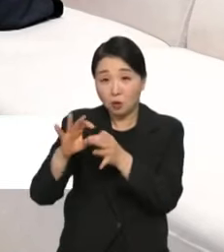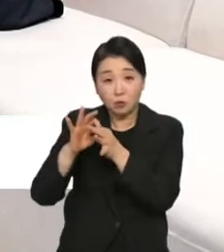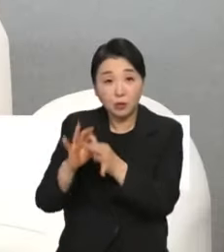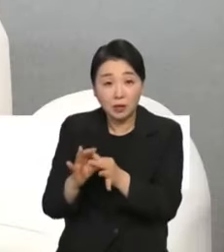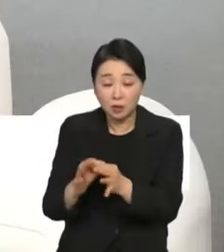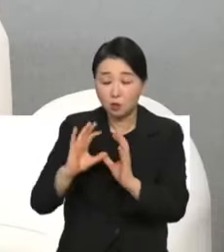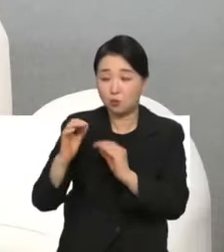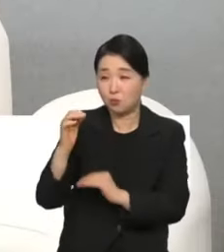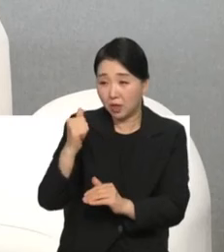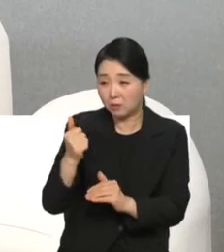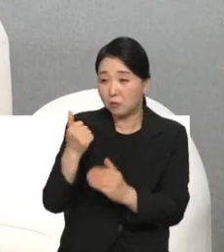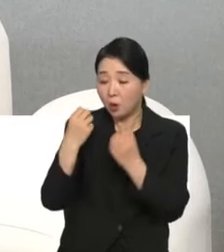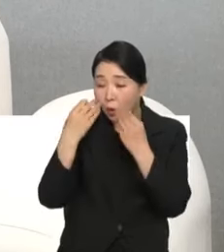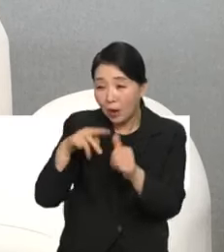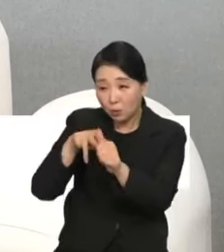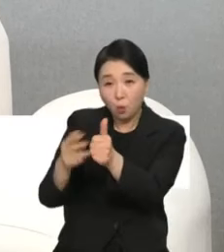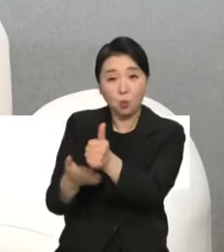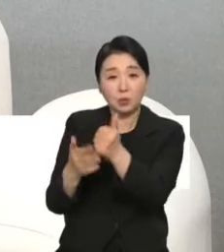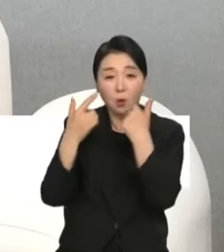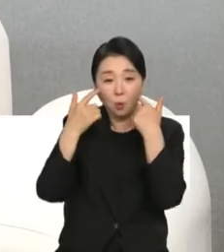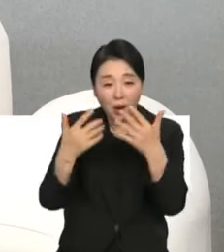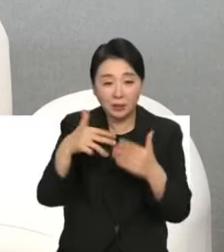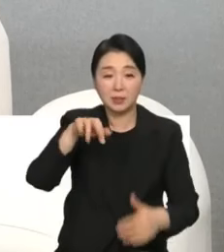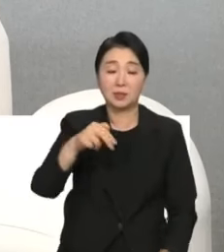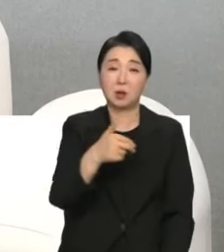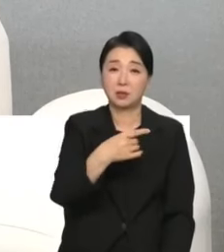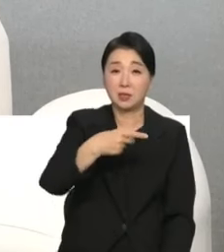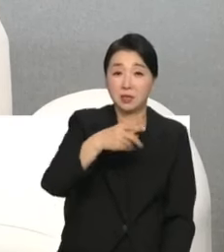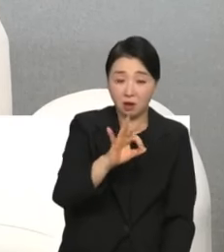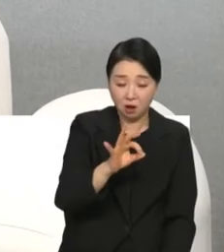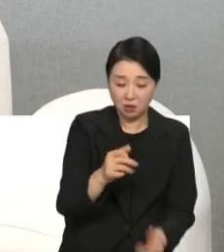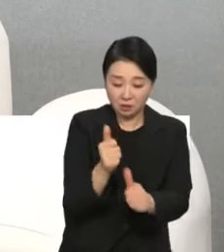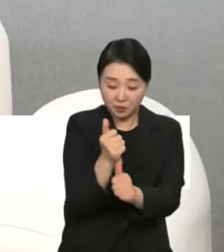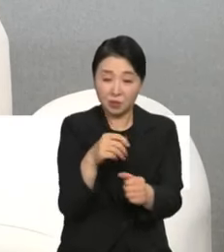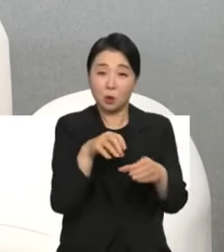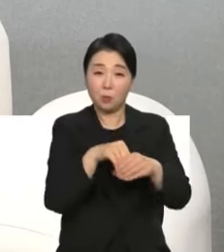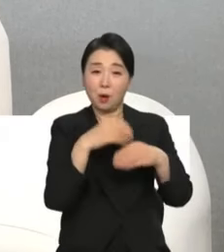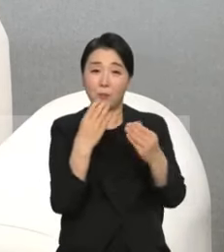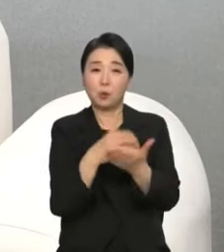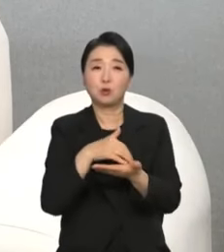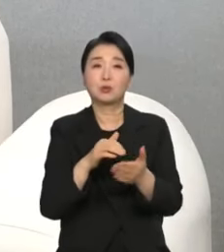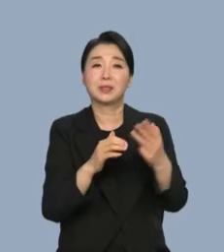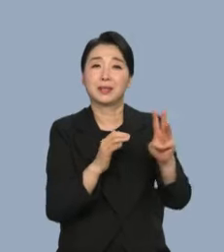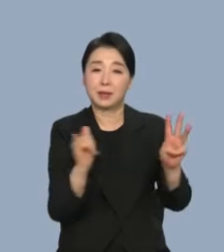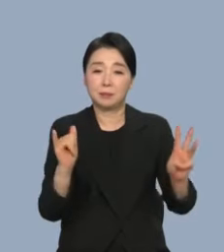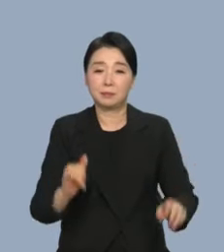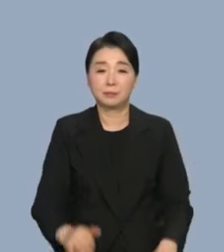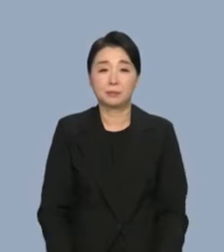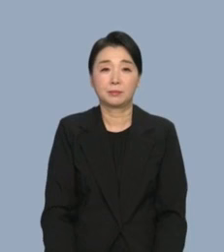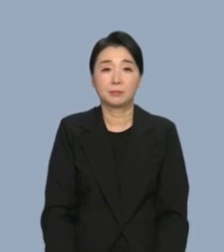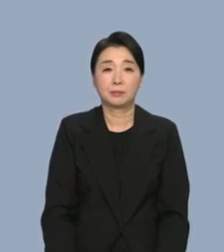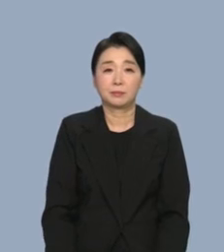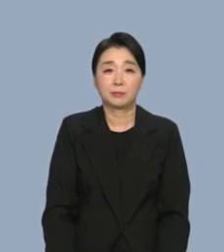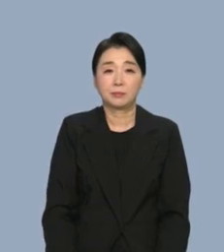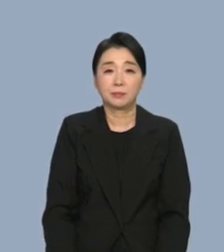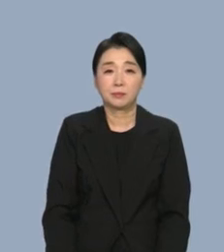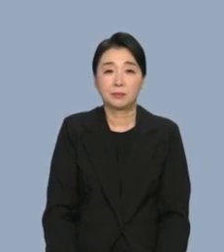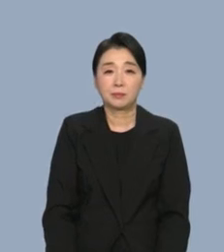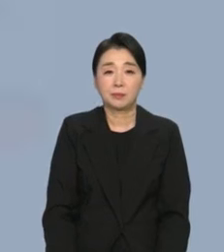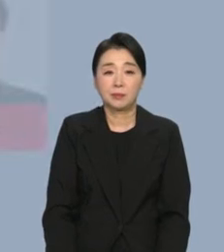공천이 확정된 사람은 전희경 전 비서관을 포함해 모두 세명으로 늘었습니다 이른바